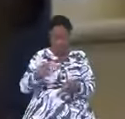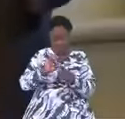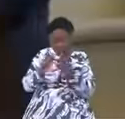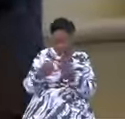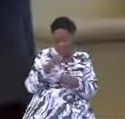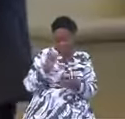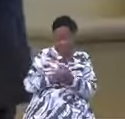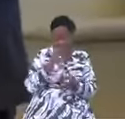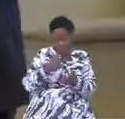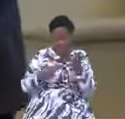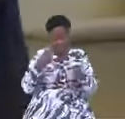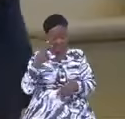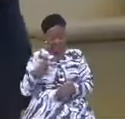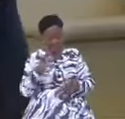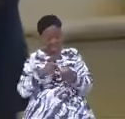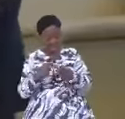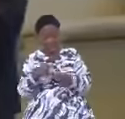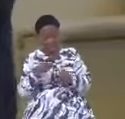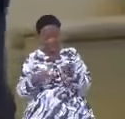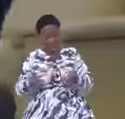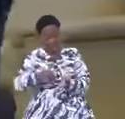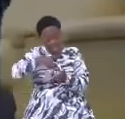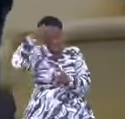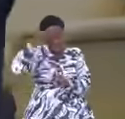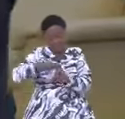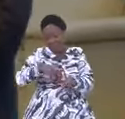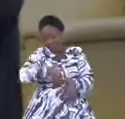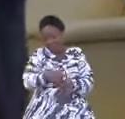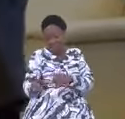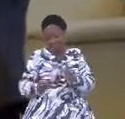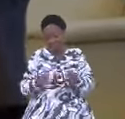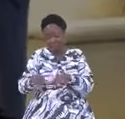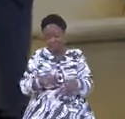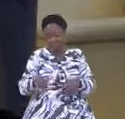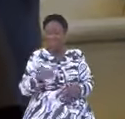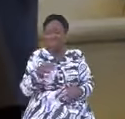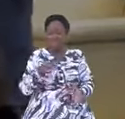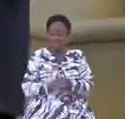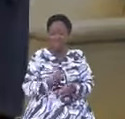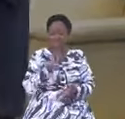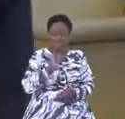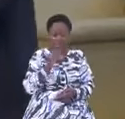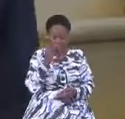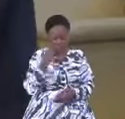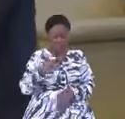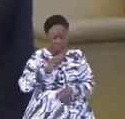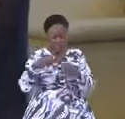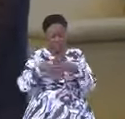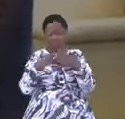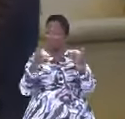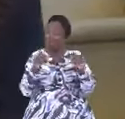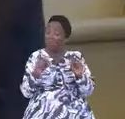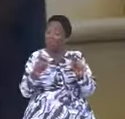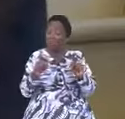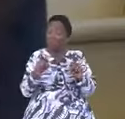autres c'est ça qui le corrompt non et non pas de dire oh c'est mon environnement